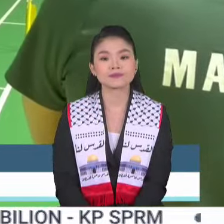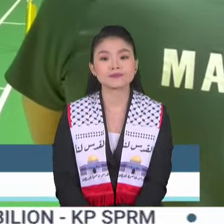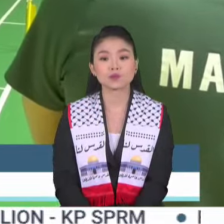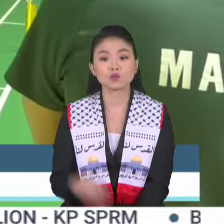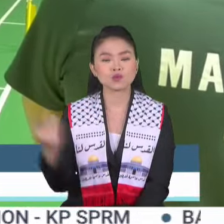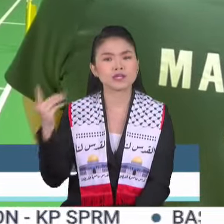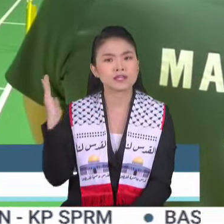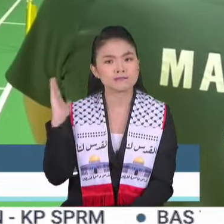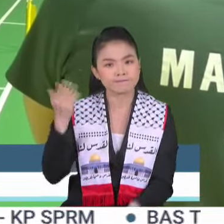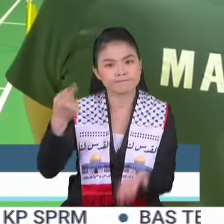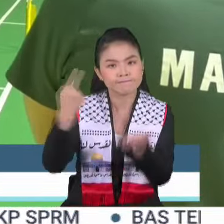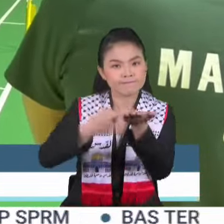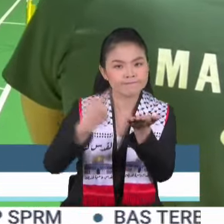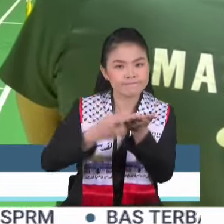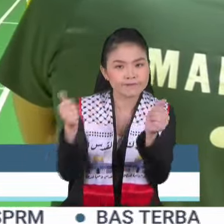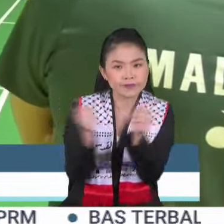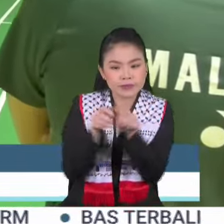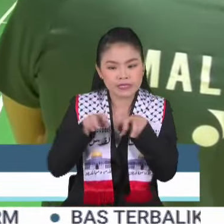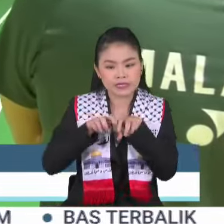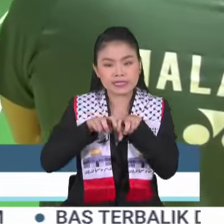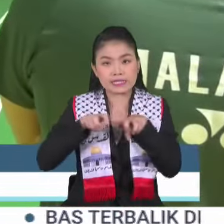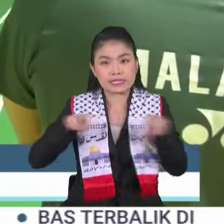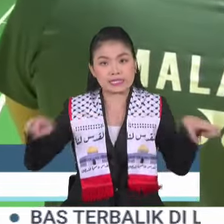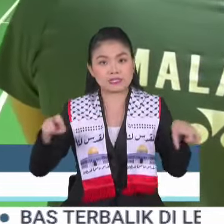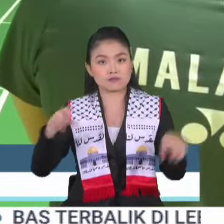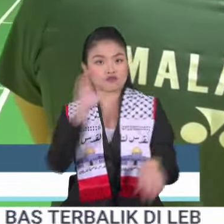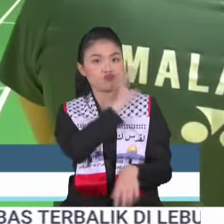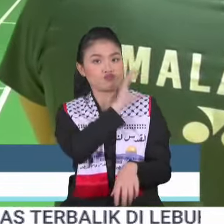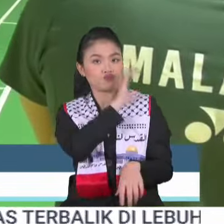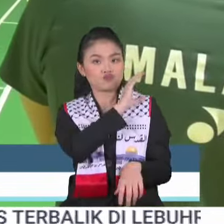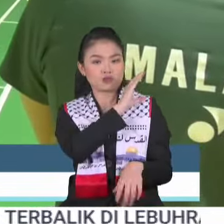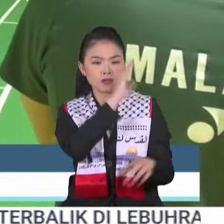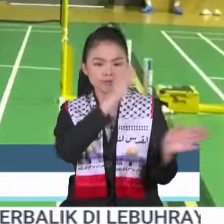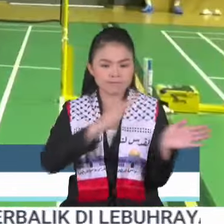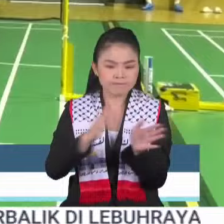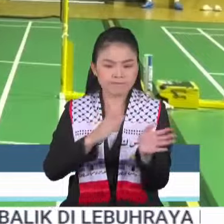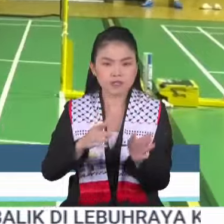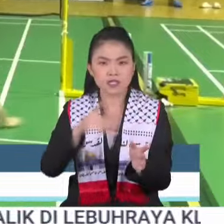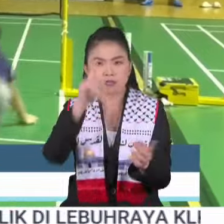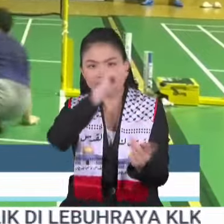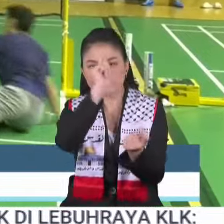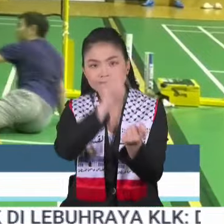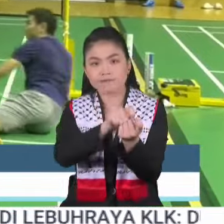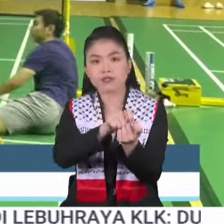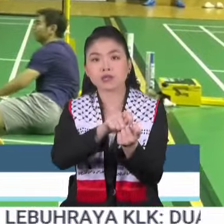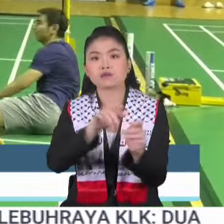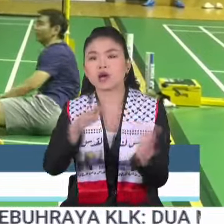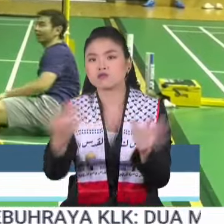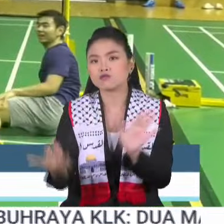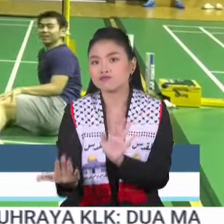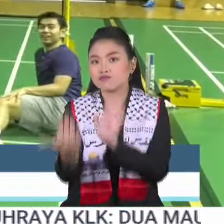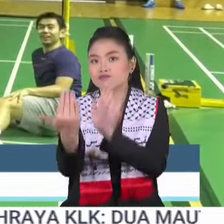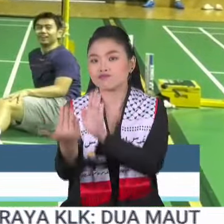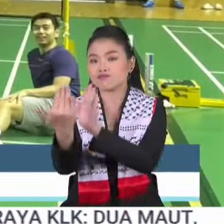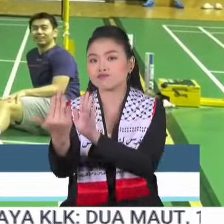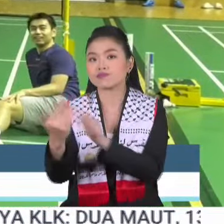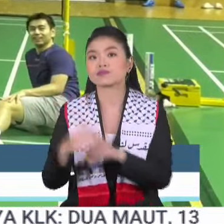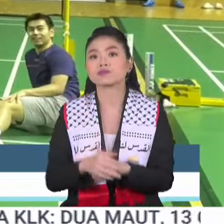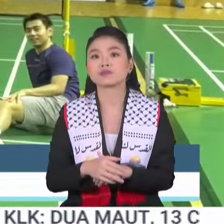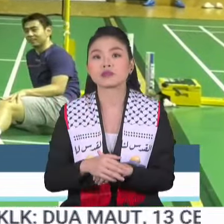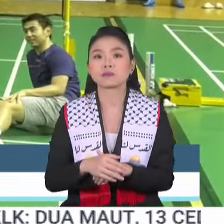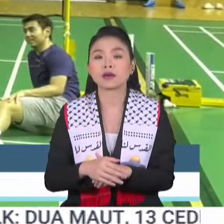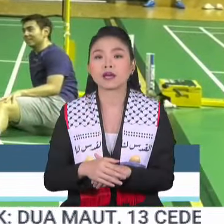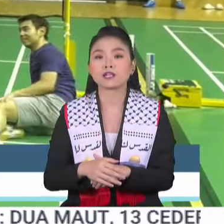Mereka akan berbincang bersama barisan kejurulatihan mengenai strategi yang tepat dalam usaha mengatasi pasangan dari negara matahari terbit itu. Biarpun